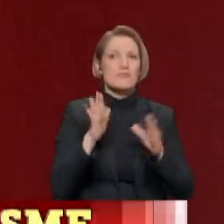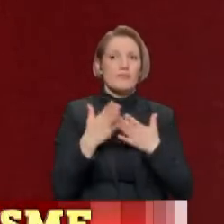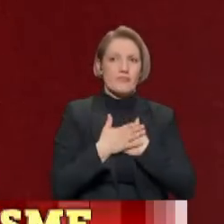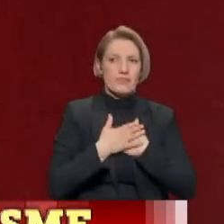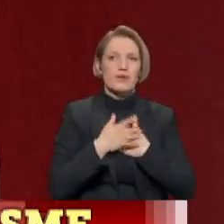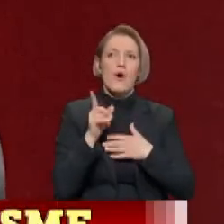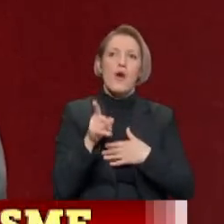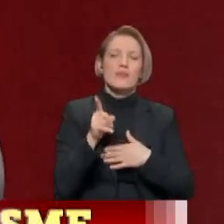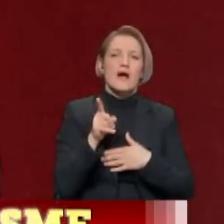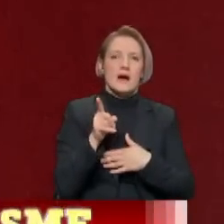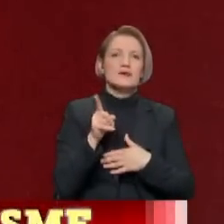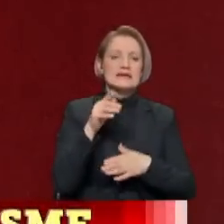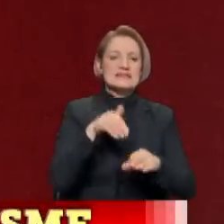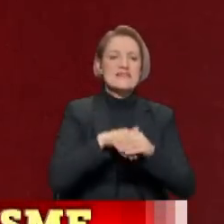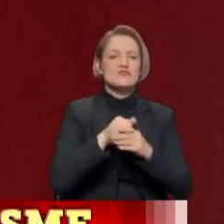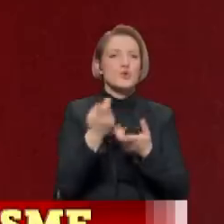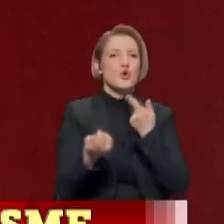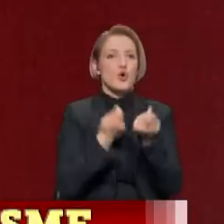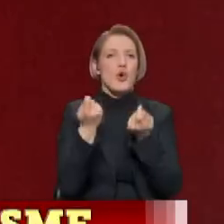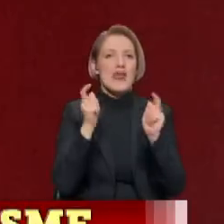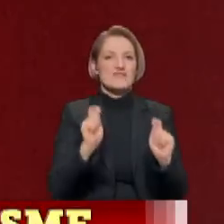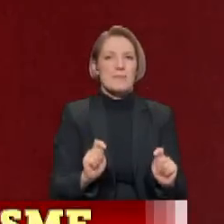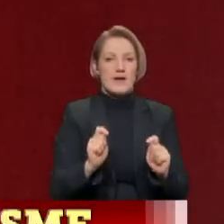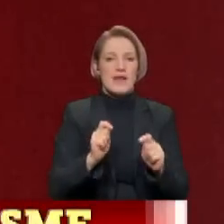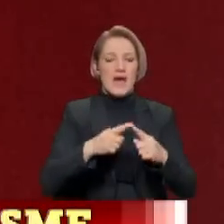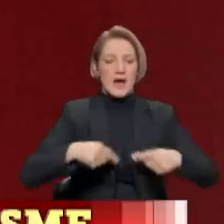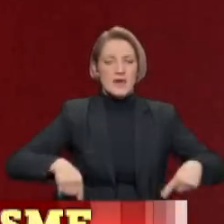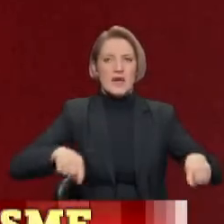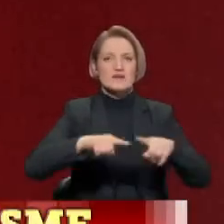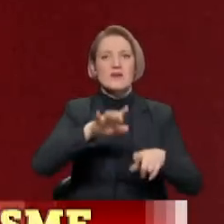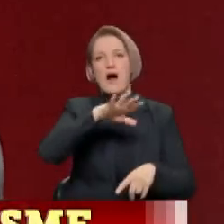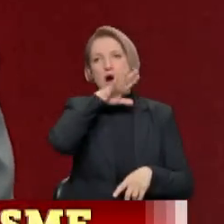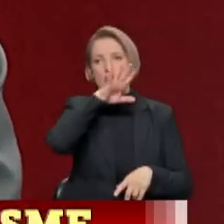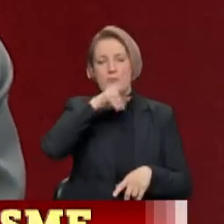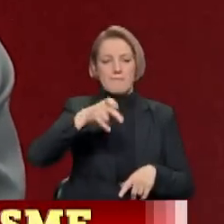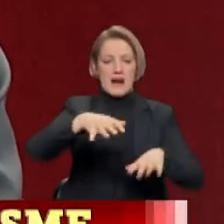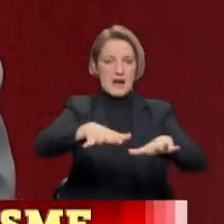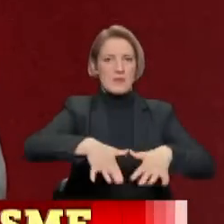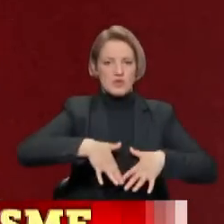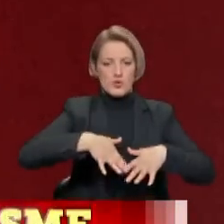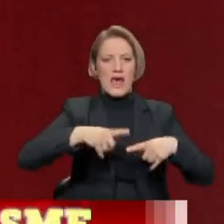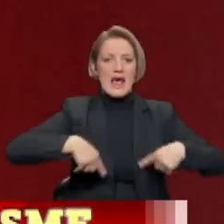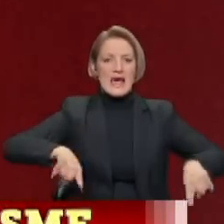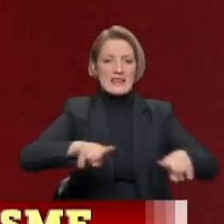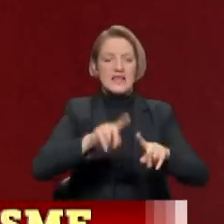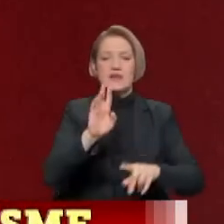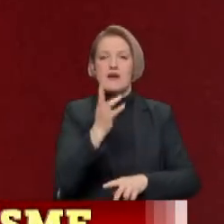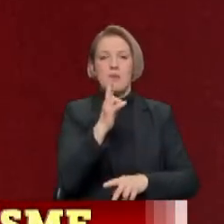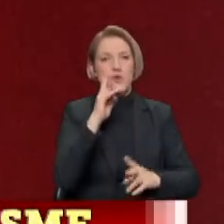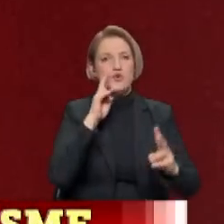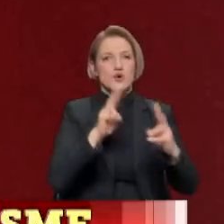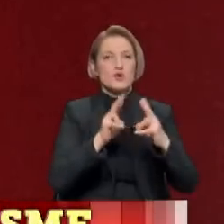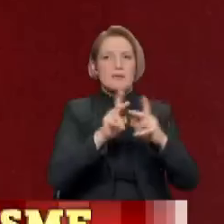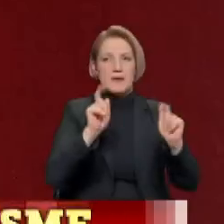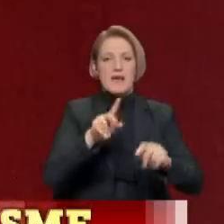Orada seçimlerde görev yapan heyetin, Avrupa Parlamentosu heyetinin raporu görüşüldü. O